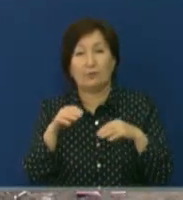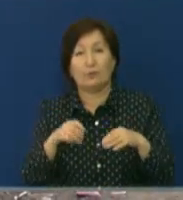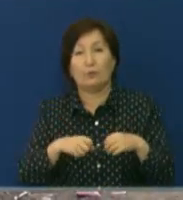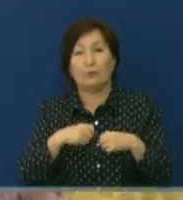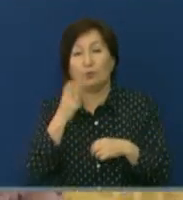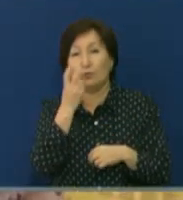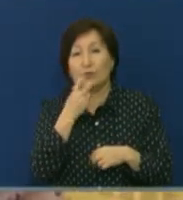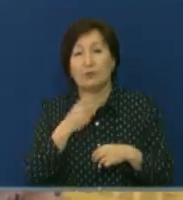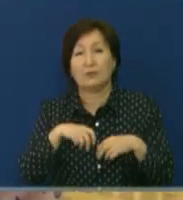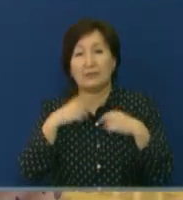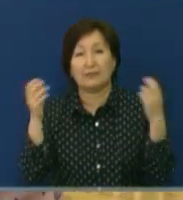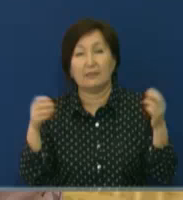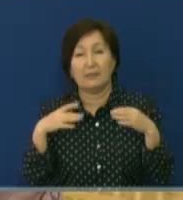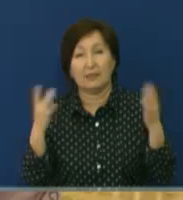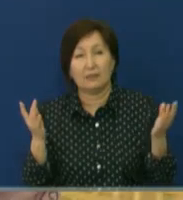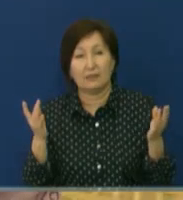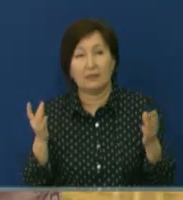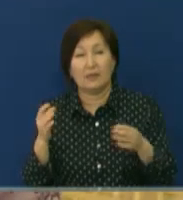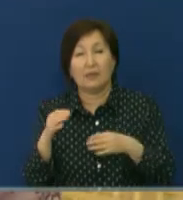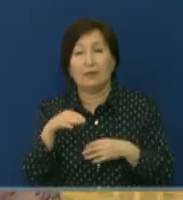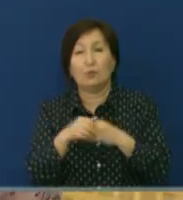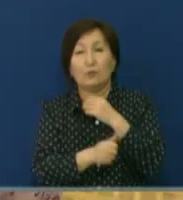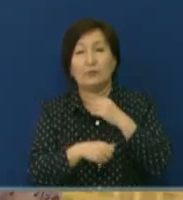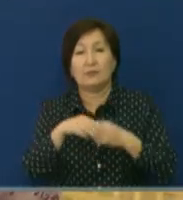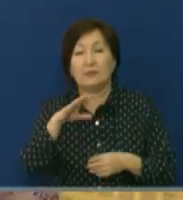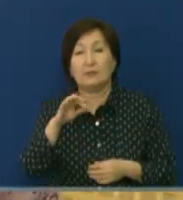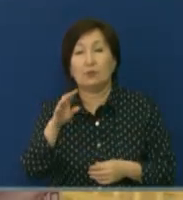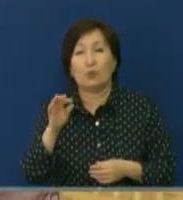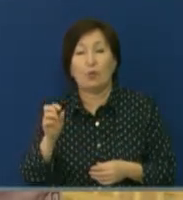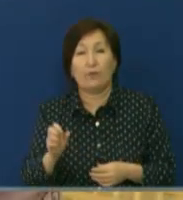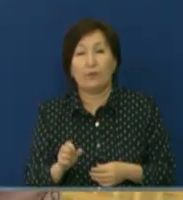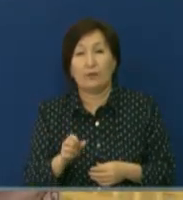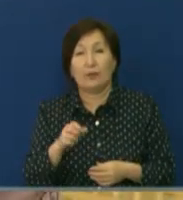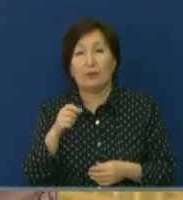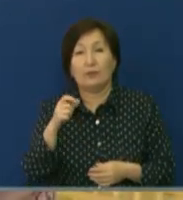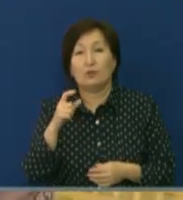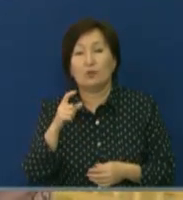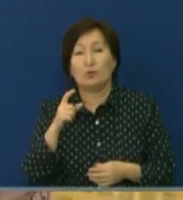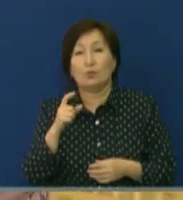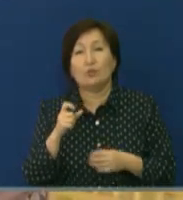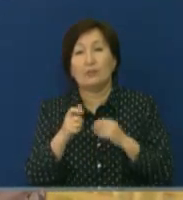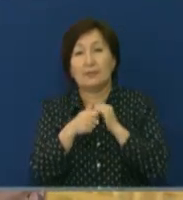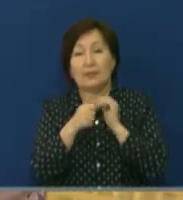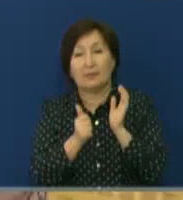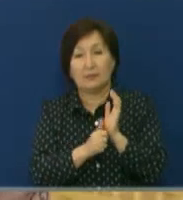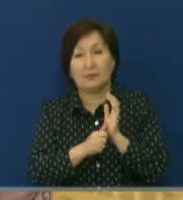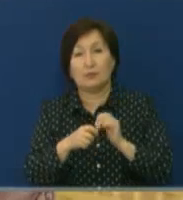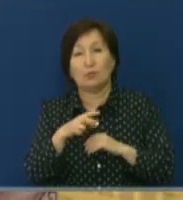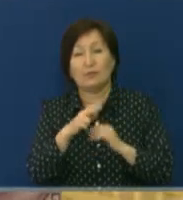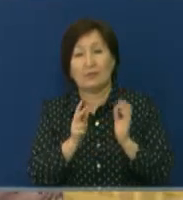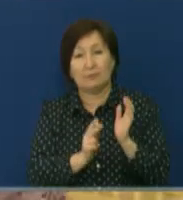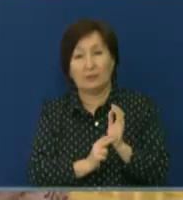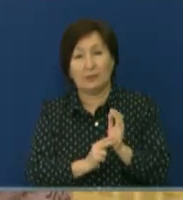округе ведь это вы там 116 114 1733 тоже наши дома там